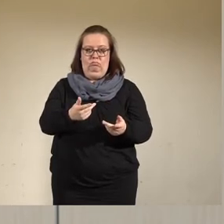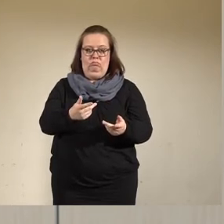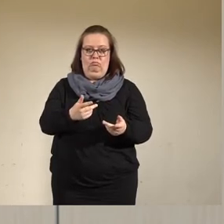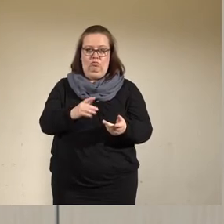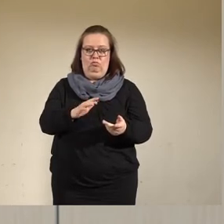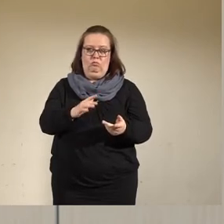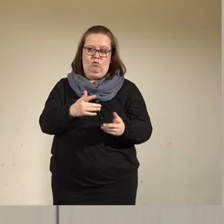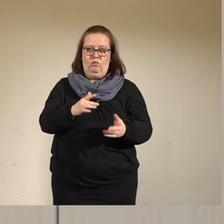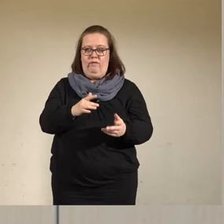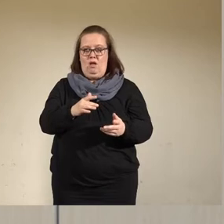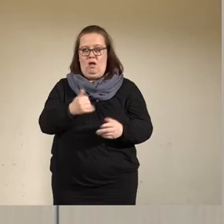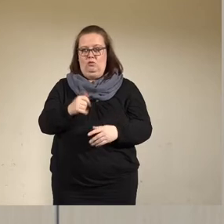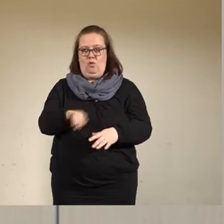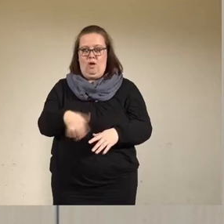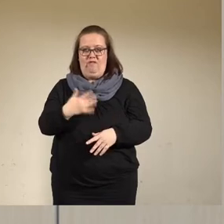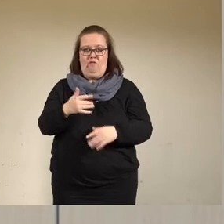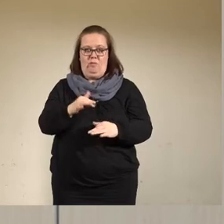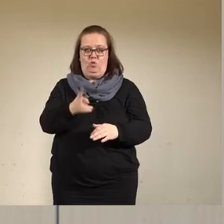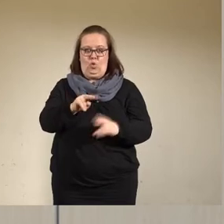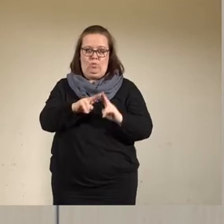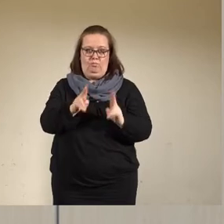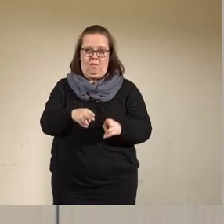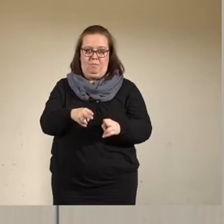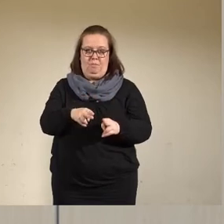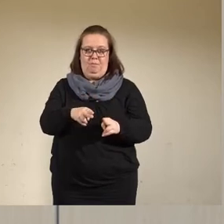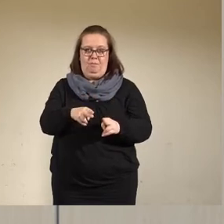um ungefähr 1,5 Millionen Euro.